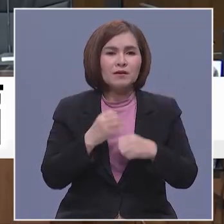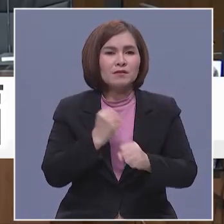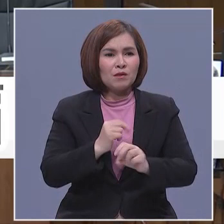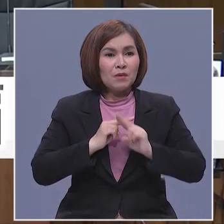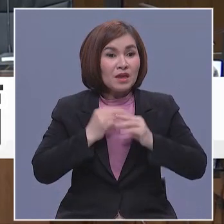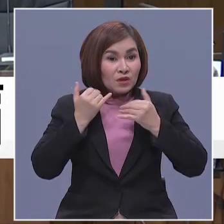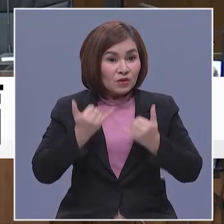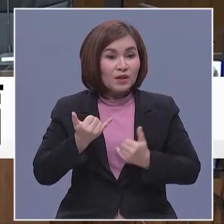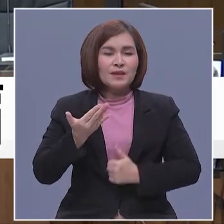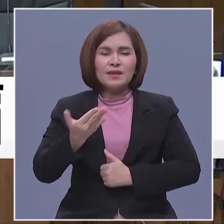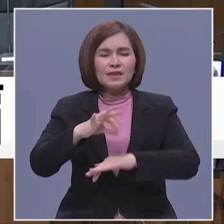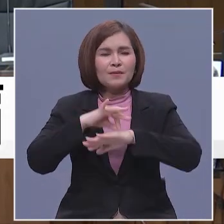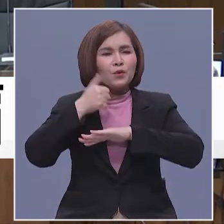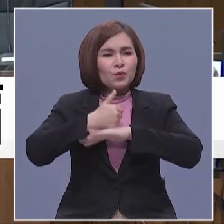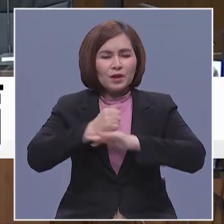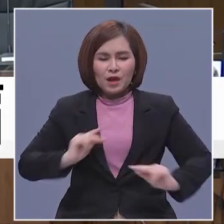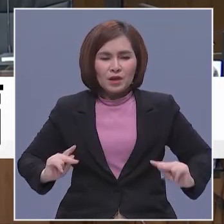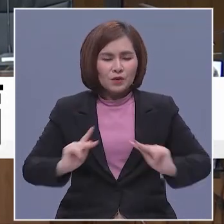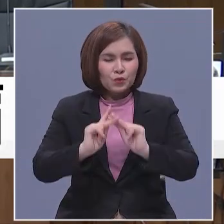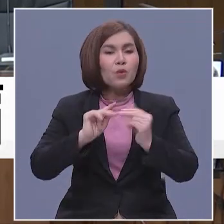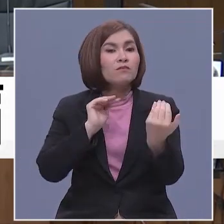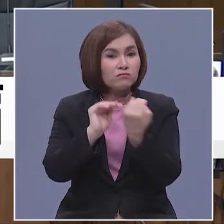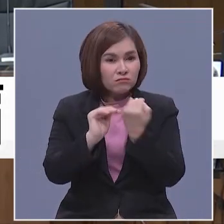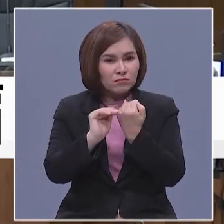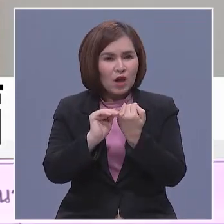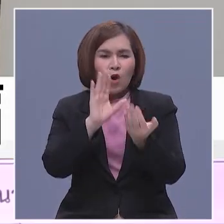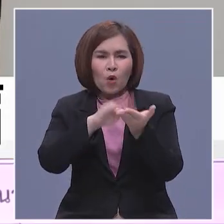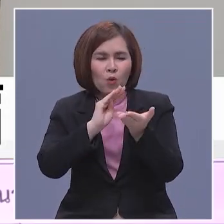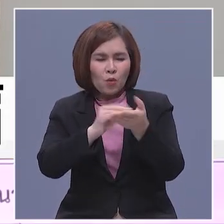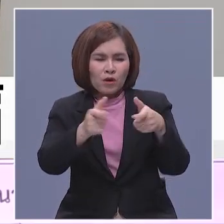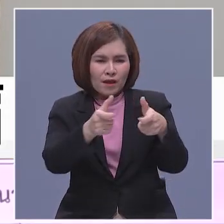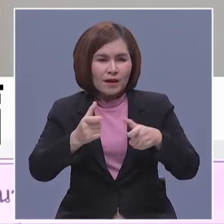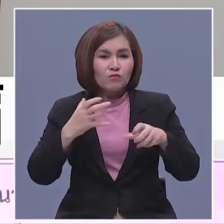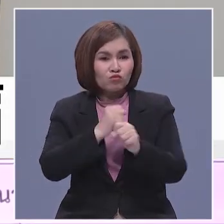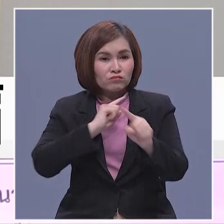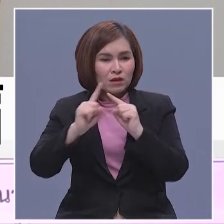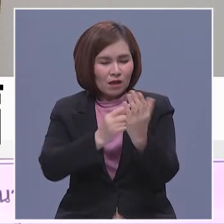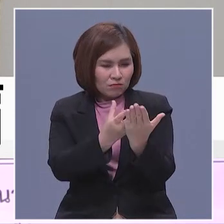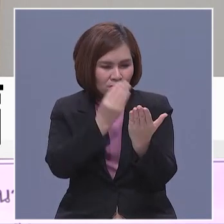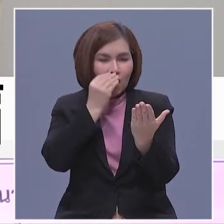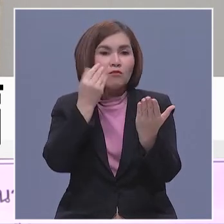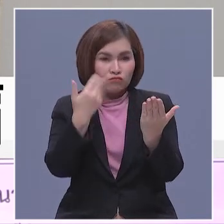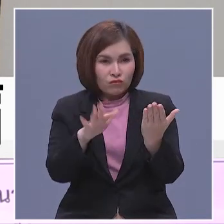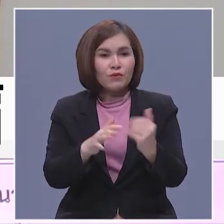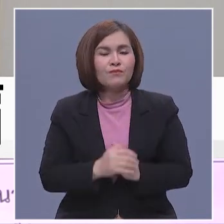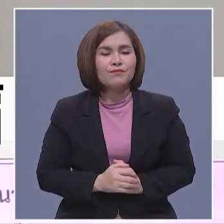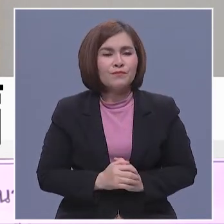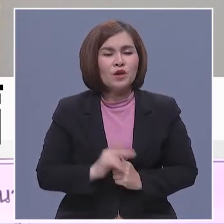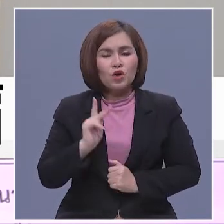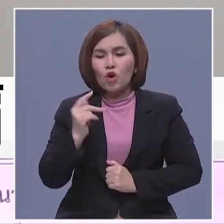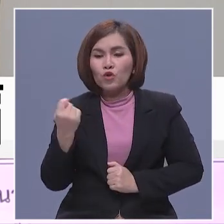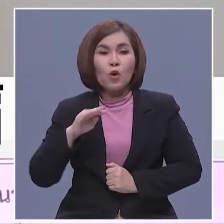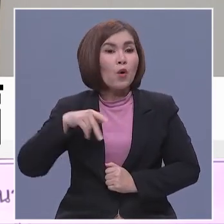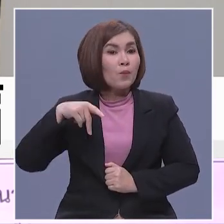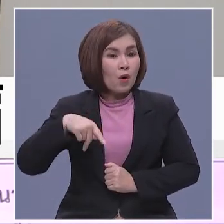ะจึงรุ่งเรืองกิจรัฐมนตรีกระทรวงคมนาคมเปิดเผยว่าได้รับรายงานจากการทางพิเศษแห่งประเทศไทยหรือว่ากทพ.ถึงเห